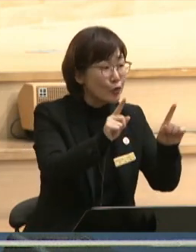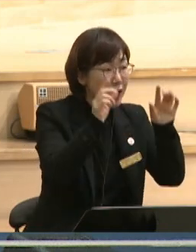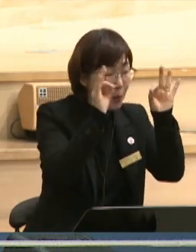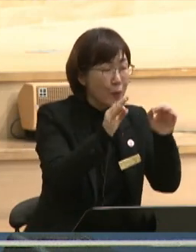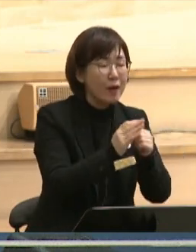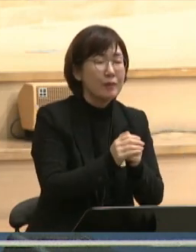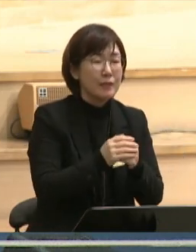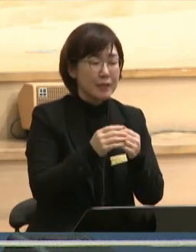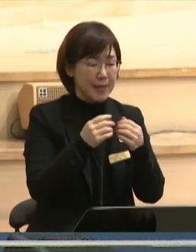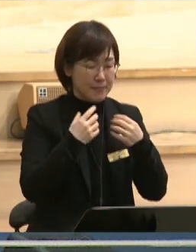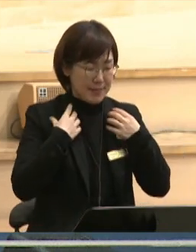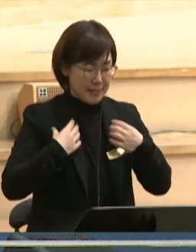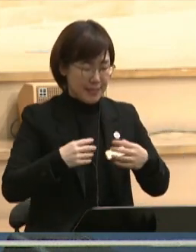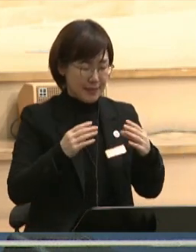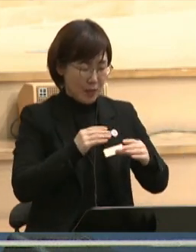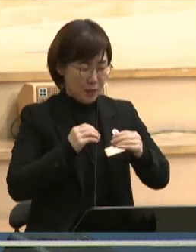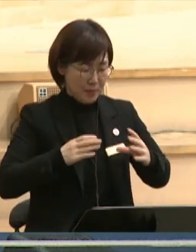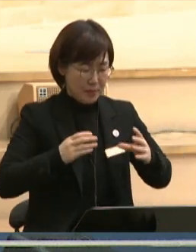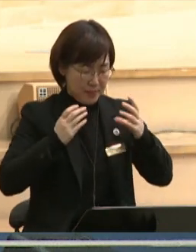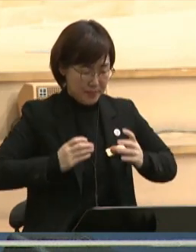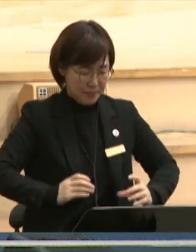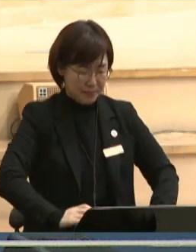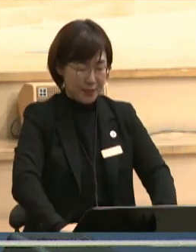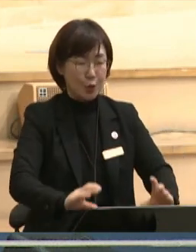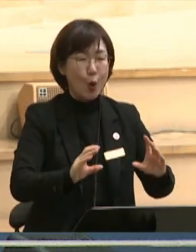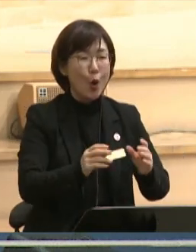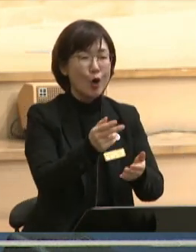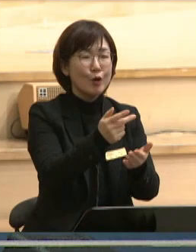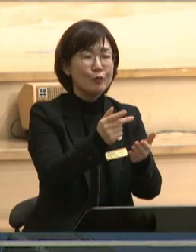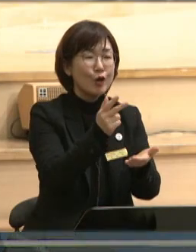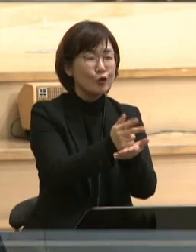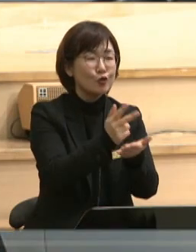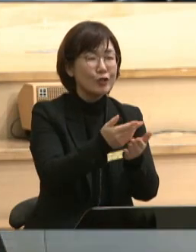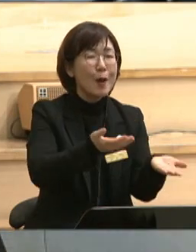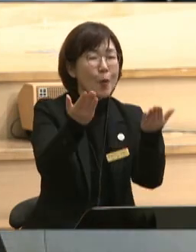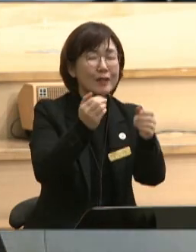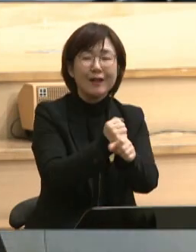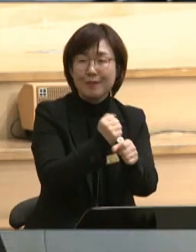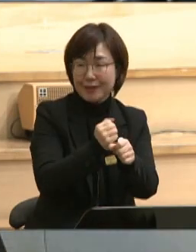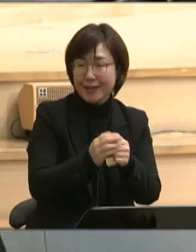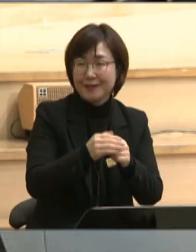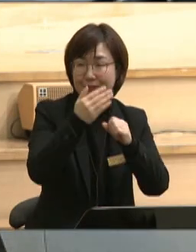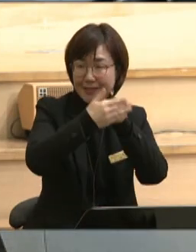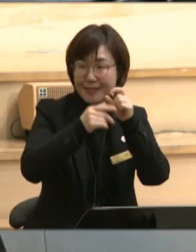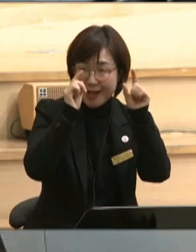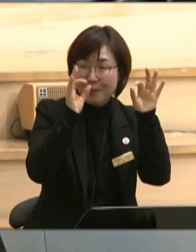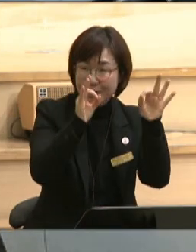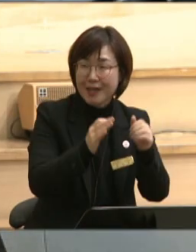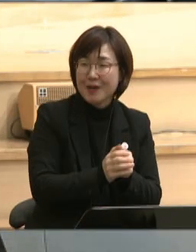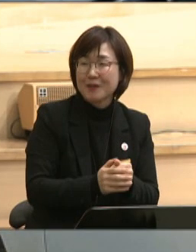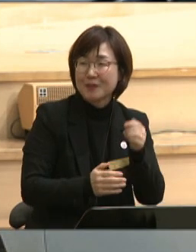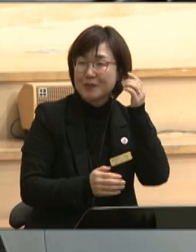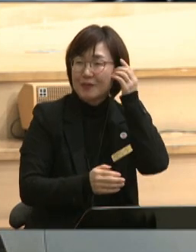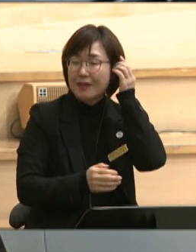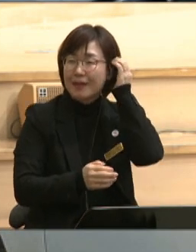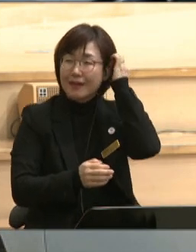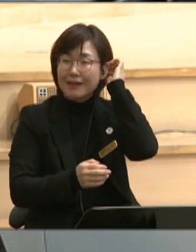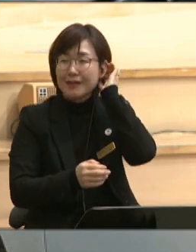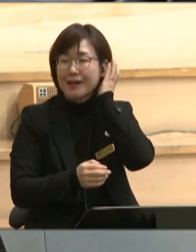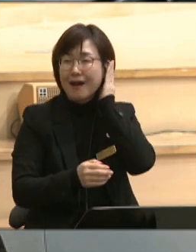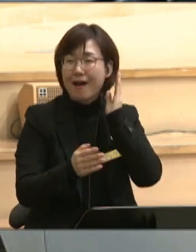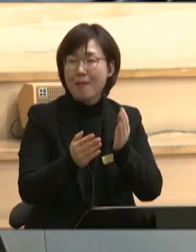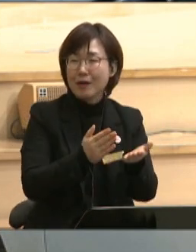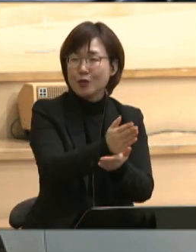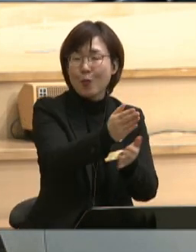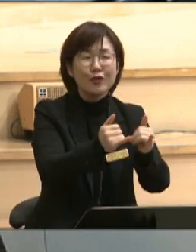2부 앱들 보시면 주차 안내를 막 하고 있습니다 제가 사진 하나 찍으라고 했는데 한번 보여주실래요 저렇게 해서 전문가